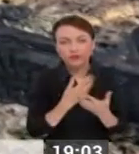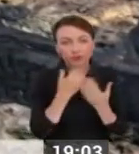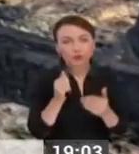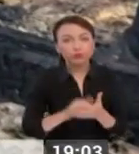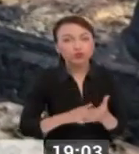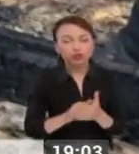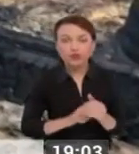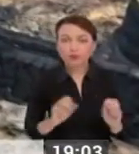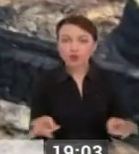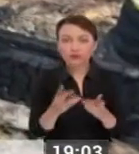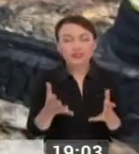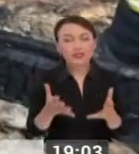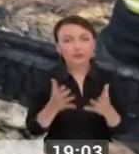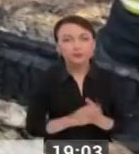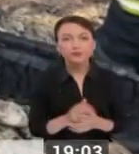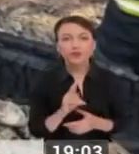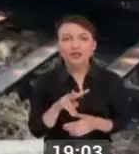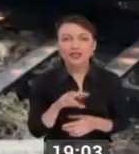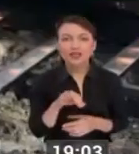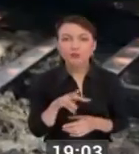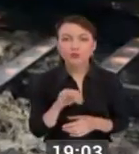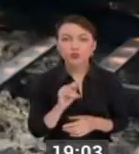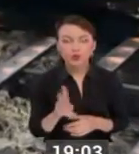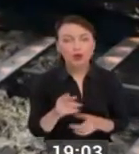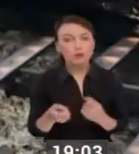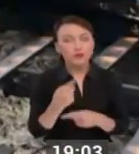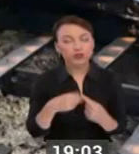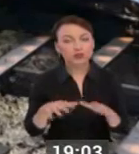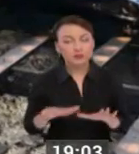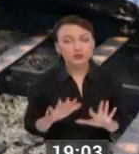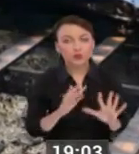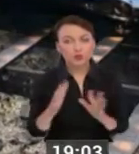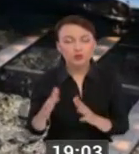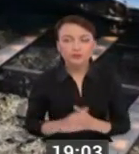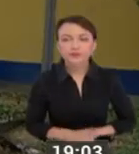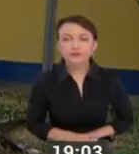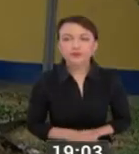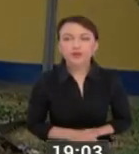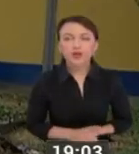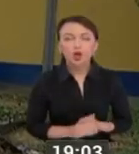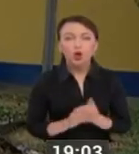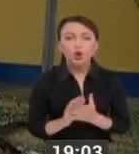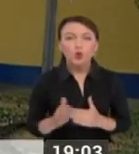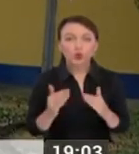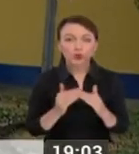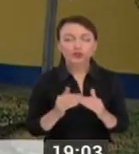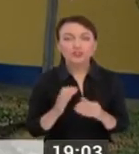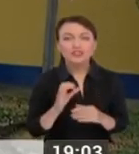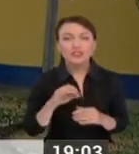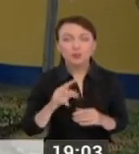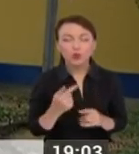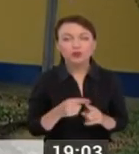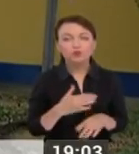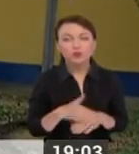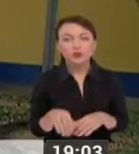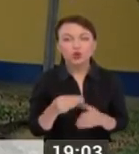пожежі з'ясовують. Олег Климчук повернувся з місця події. У будівлі «Сільпо», що розташована на вулиці Дорогожицькій,